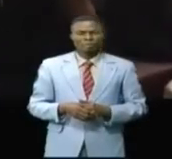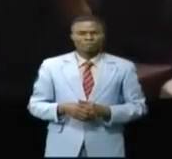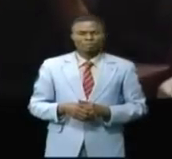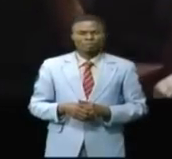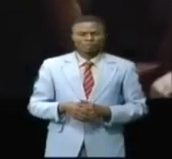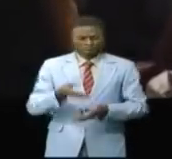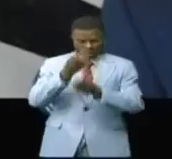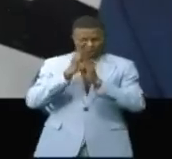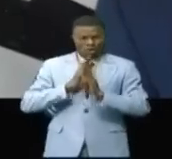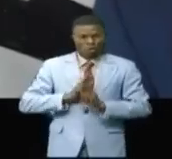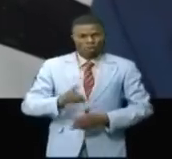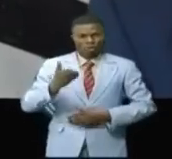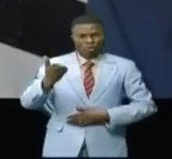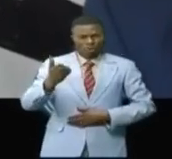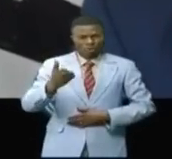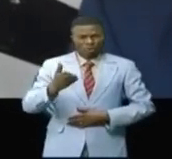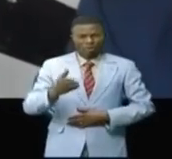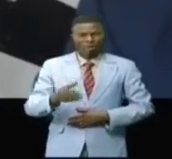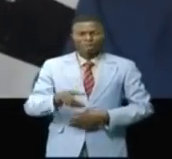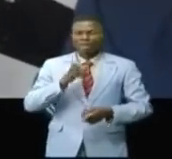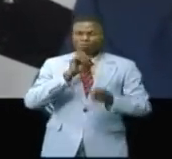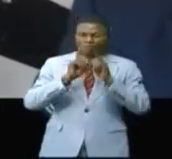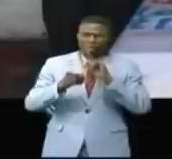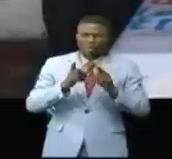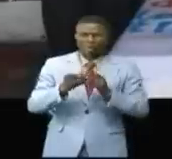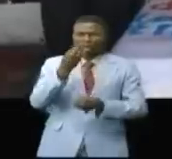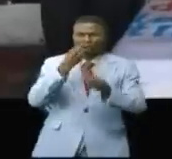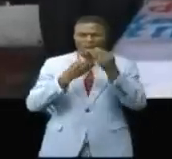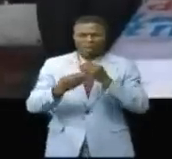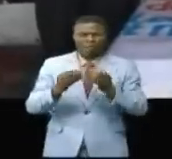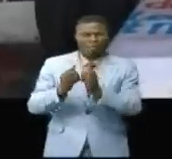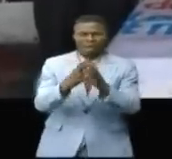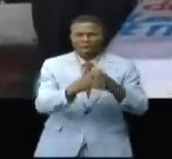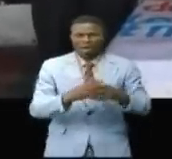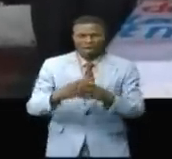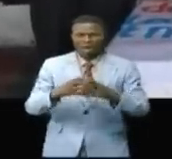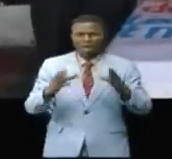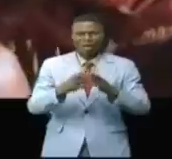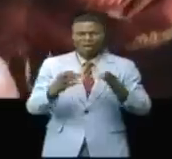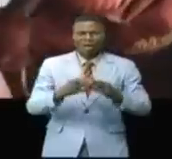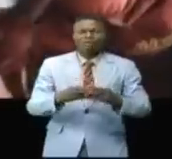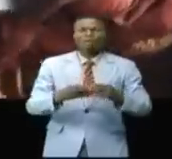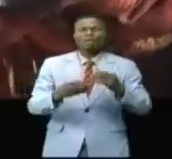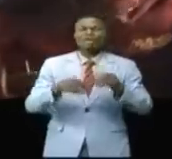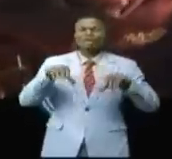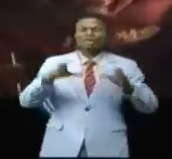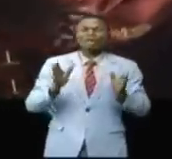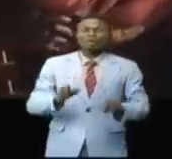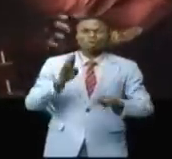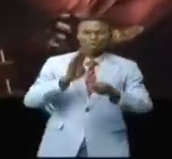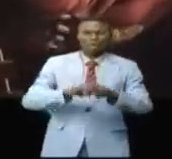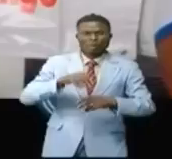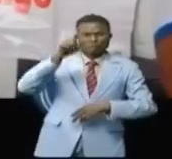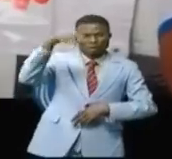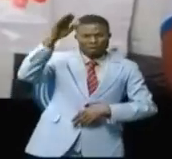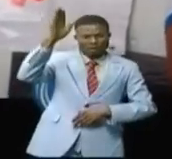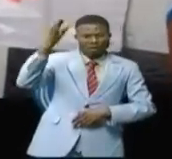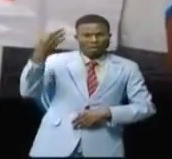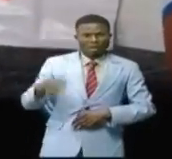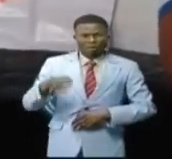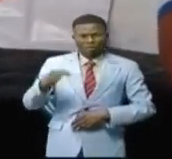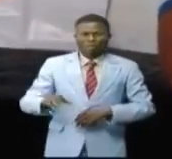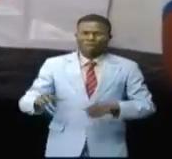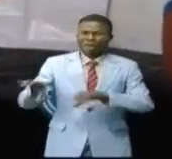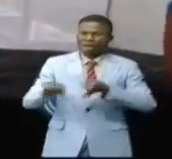l'honneur à l'occasion de cette séance des partages de ré pas de coeur avec la diaspora congolaise défense qui soutient les actions à long et court